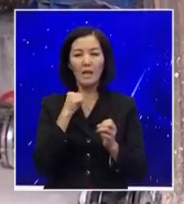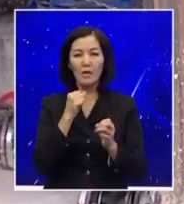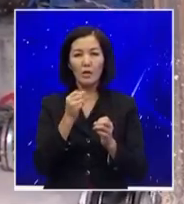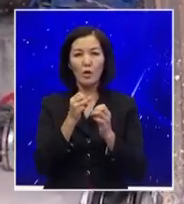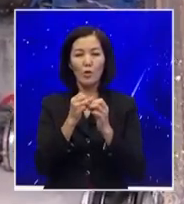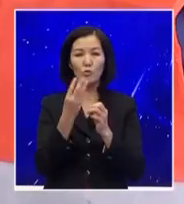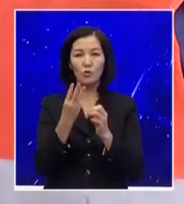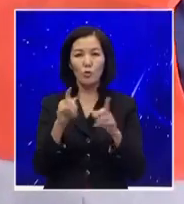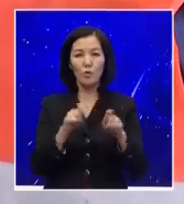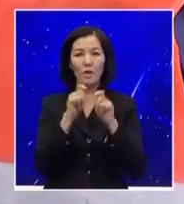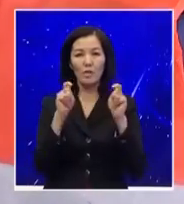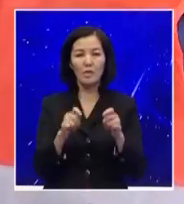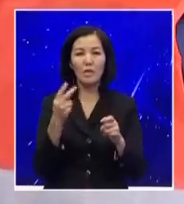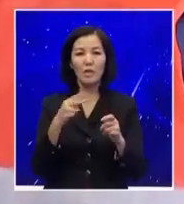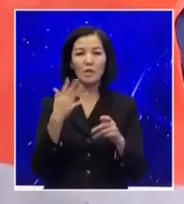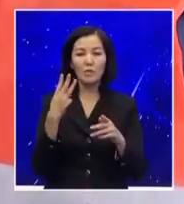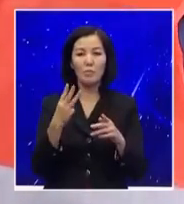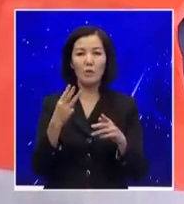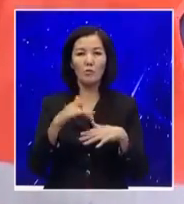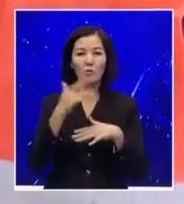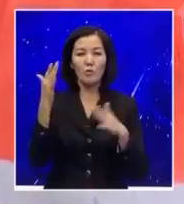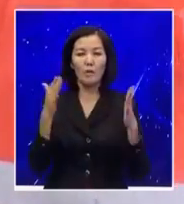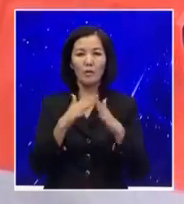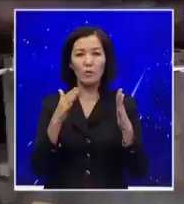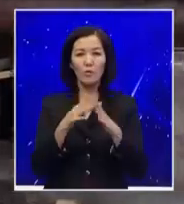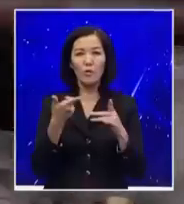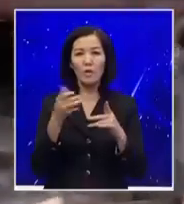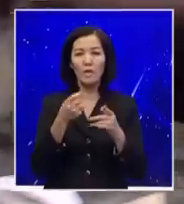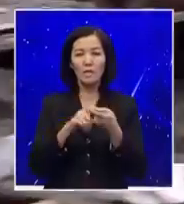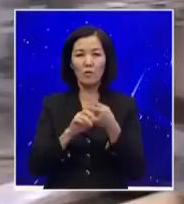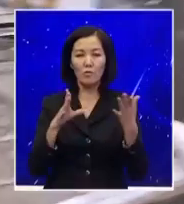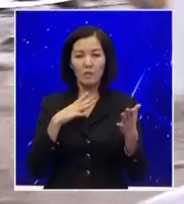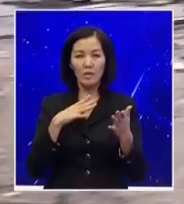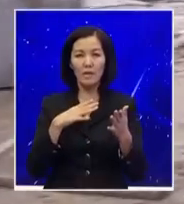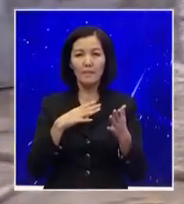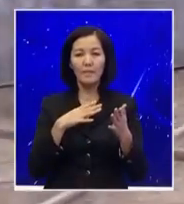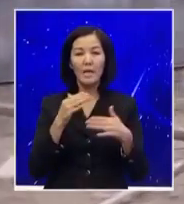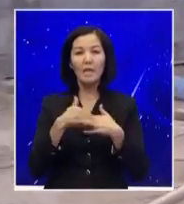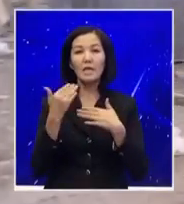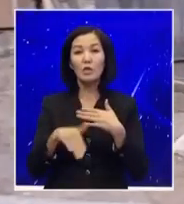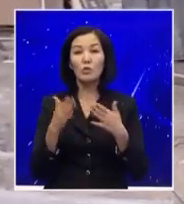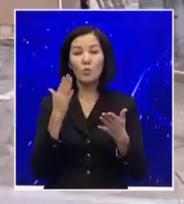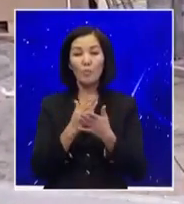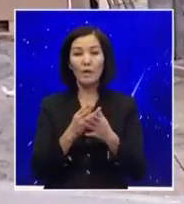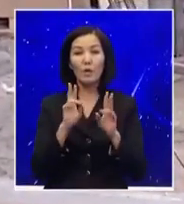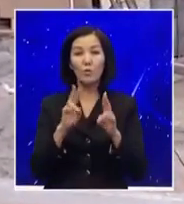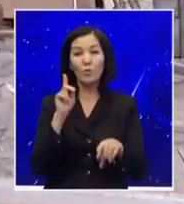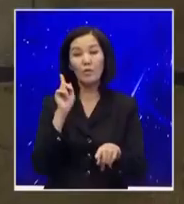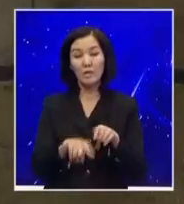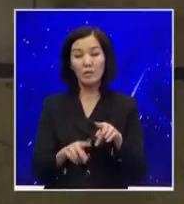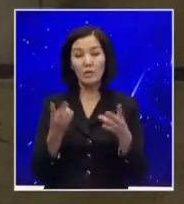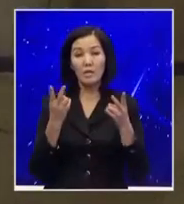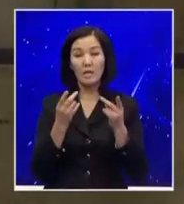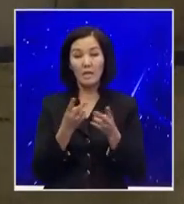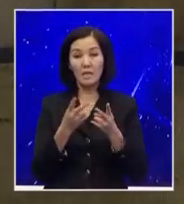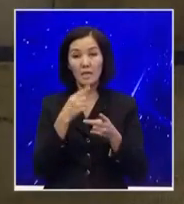жатыр. 23 көп қабатты үй, 632 абонент газ қызығын көреді. Кестеден сәл кешігу бар, тездетуді талап етті.